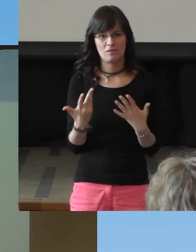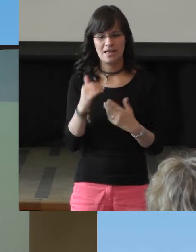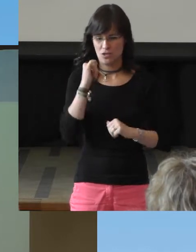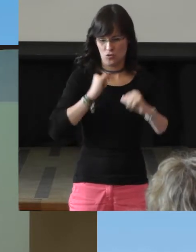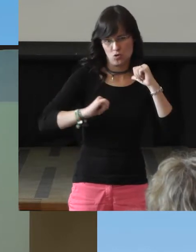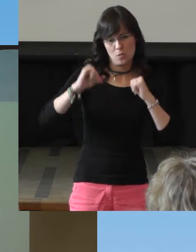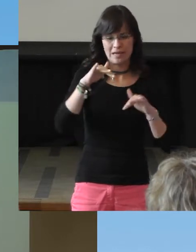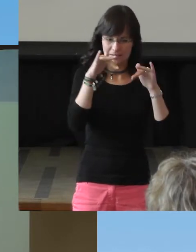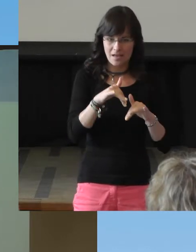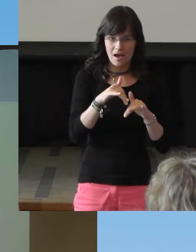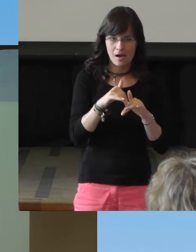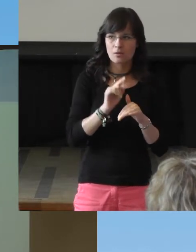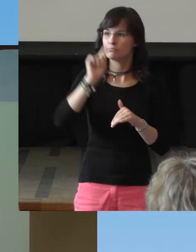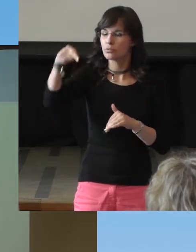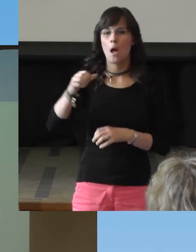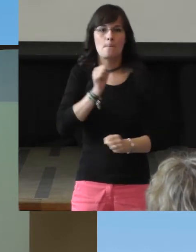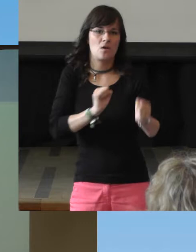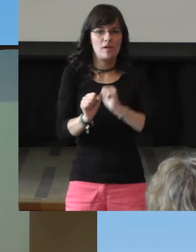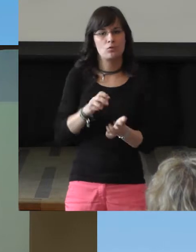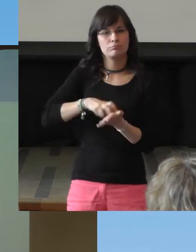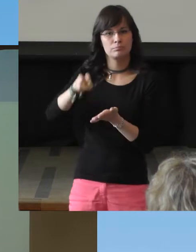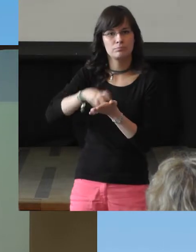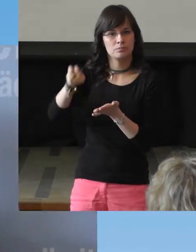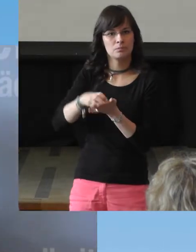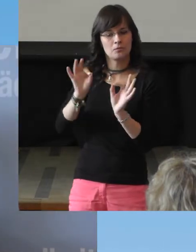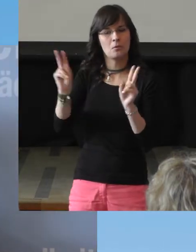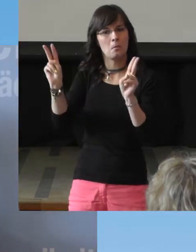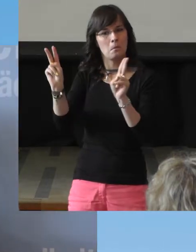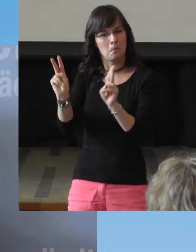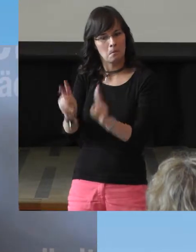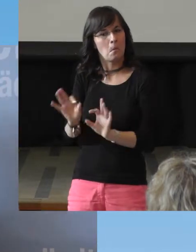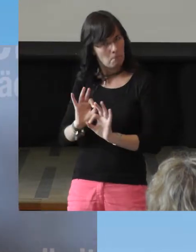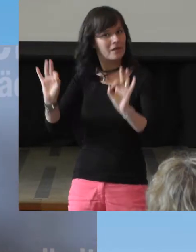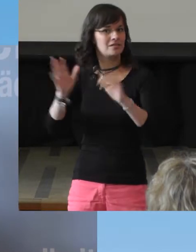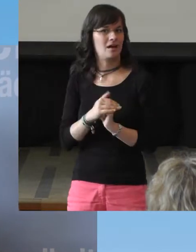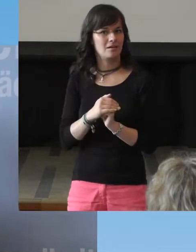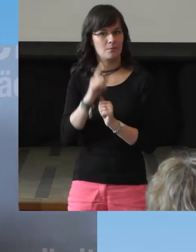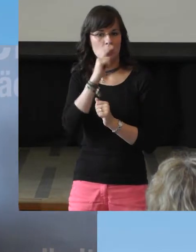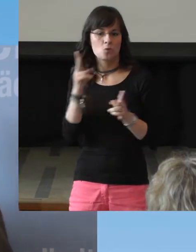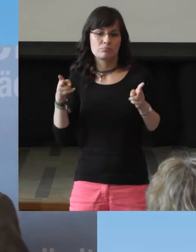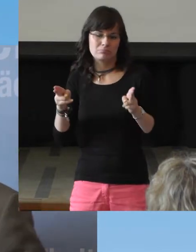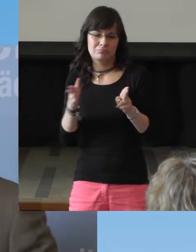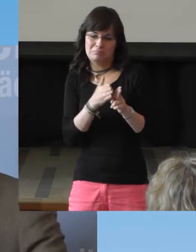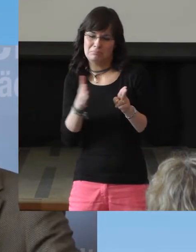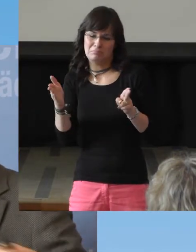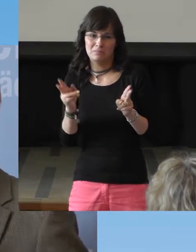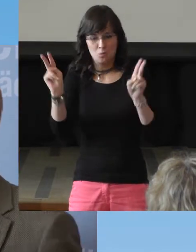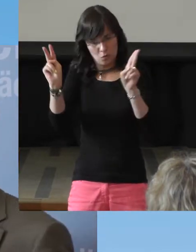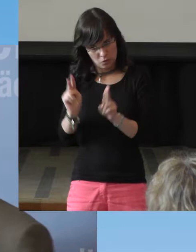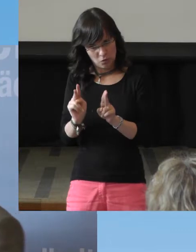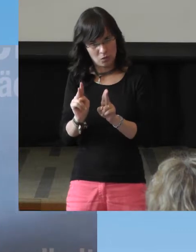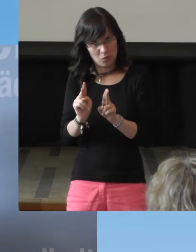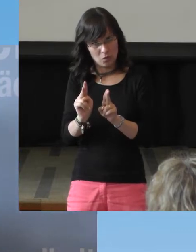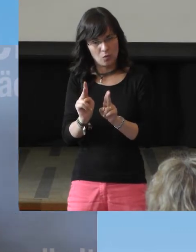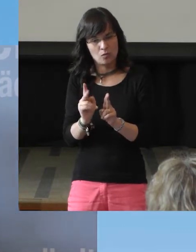Bewegung gebessert werden oder sogar zum Stillstand kommt. Allerdings nur vorübergehend. Das heißt, man läuft